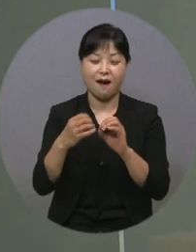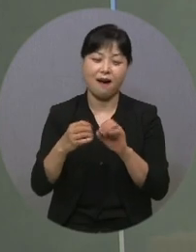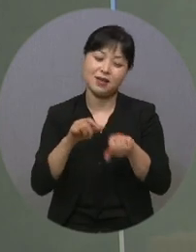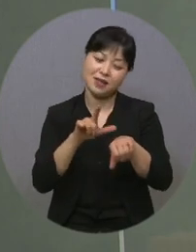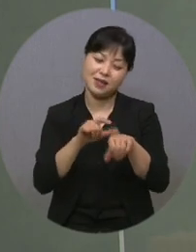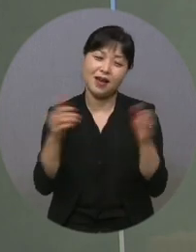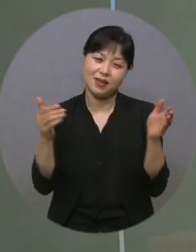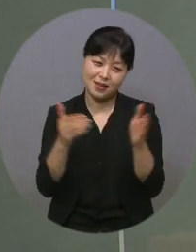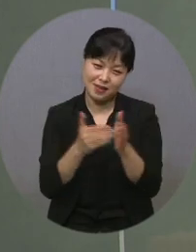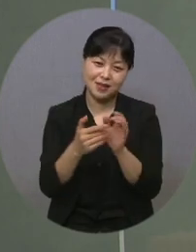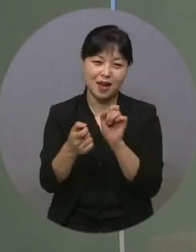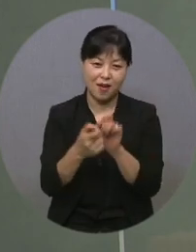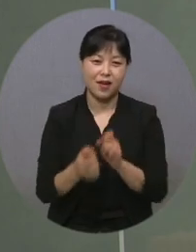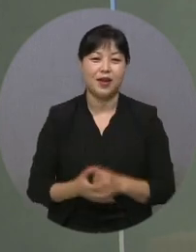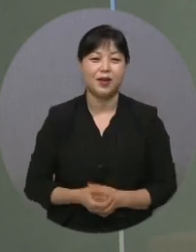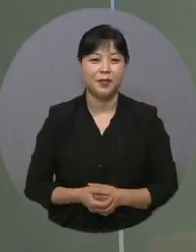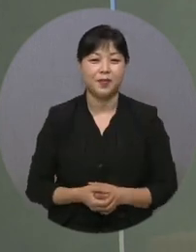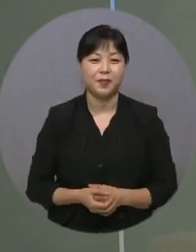같습니다.